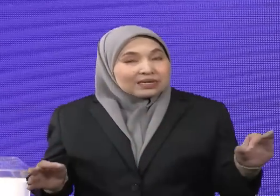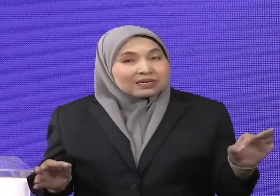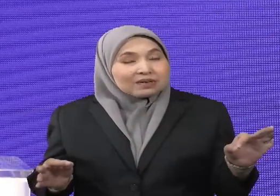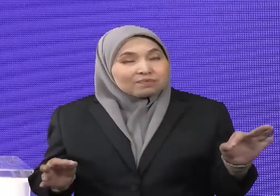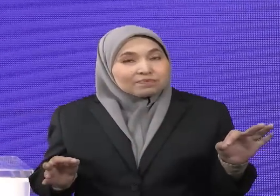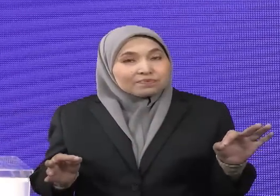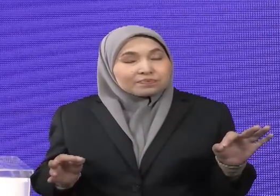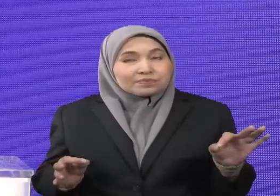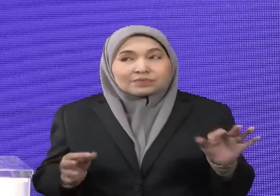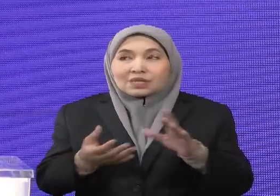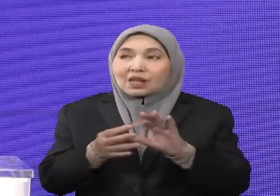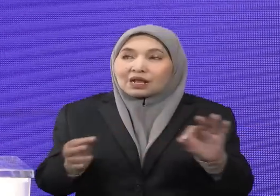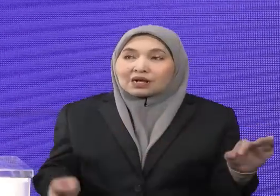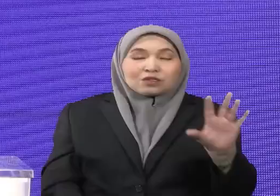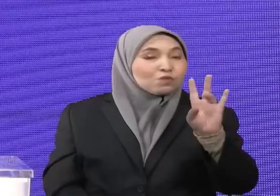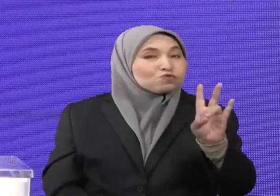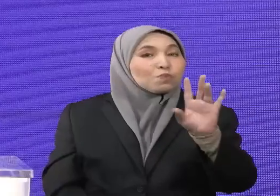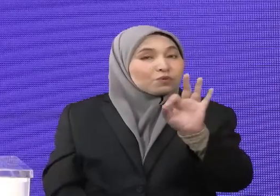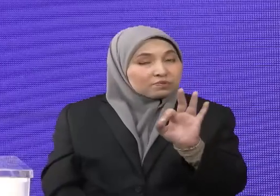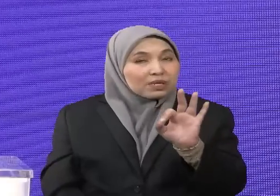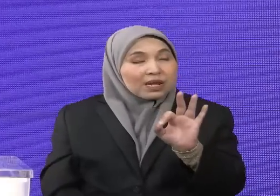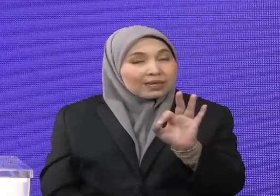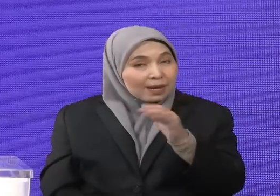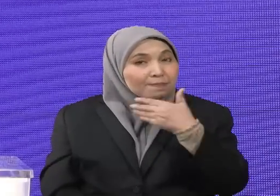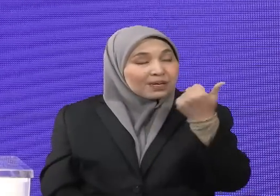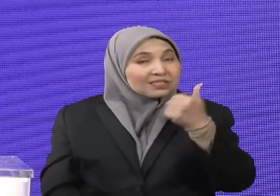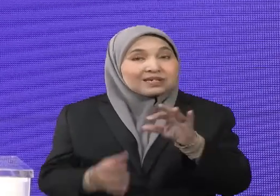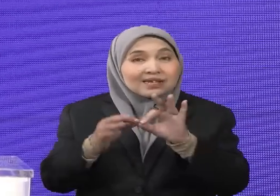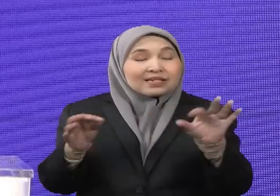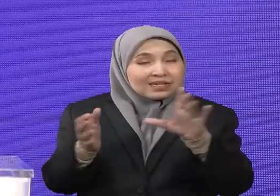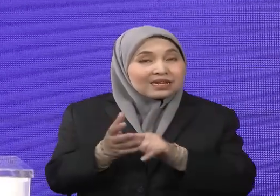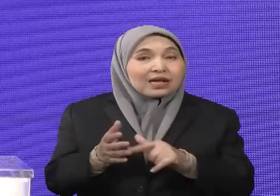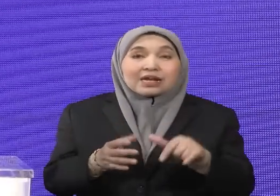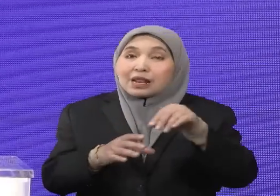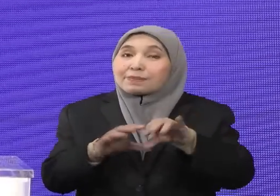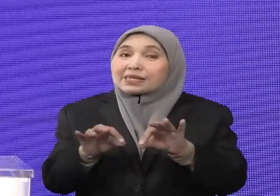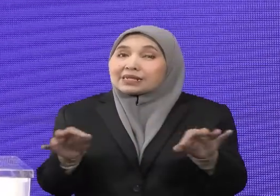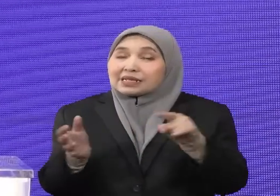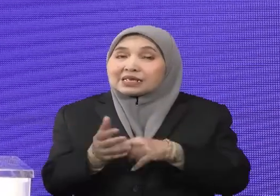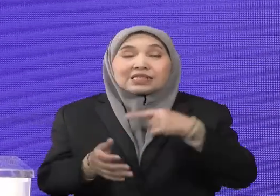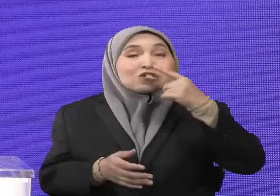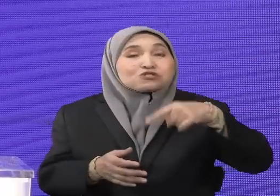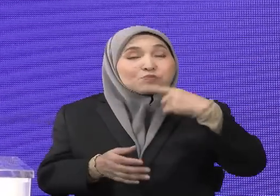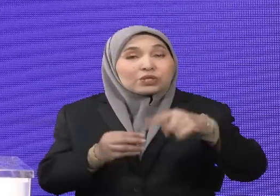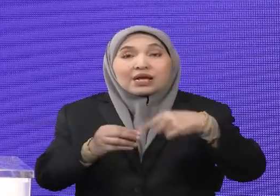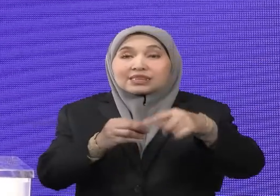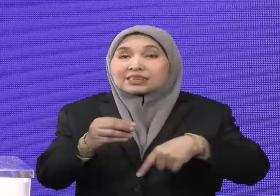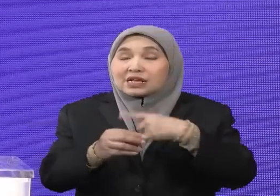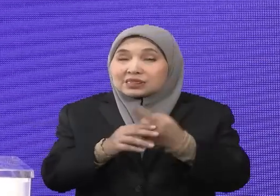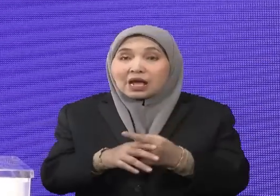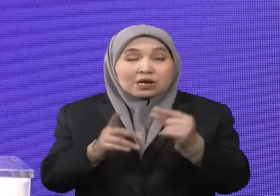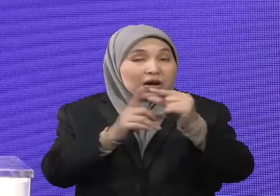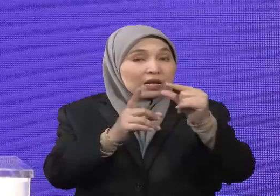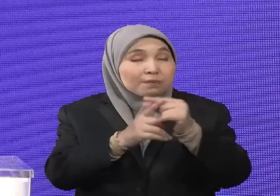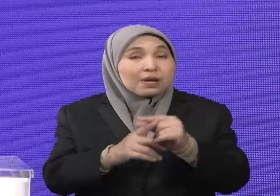eee ayat yang ke-79 ya menarik ya ini dibanding di dalam ayat ini disebutkan tentang kalimat